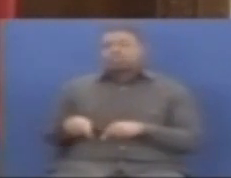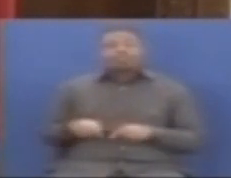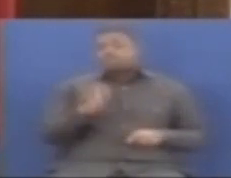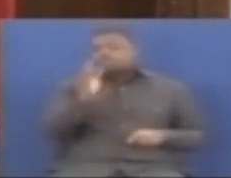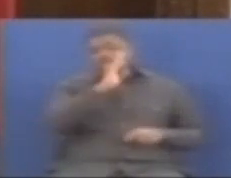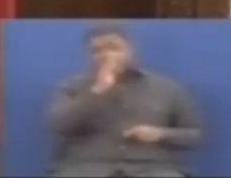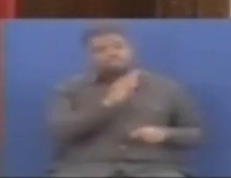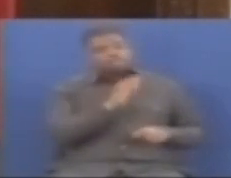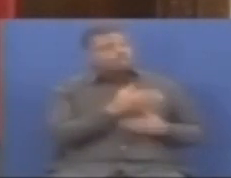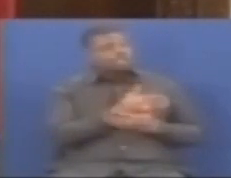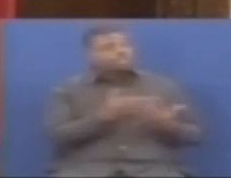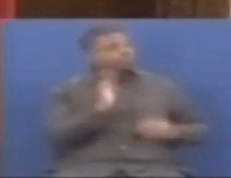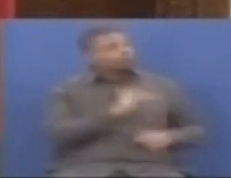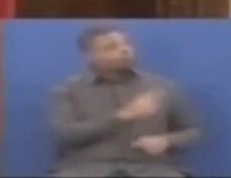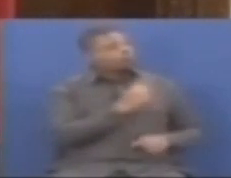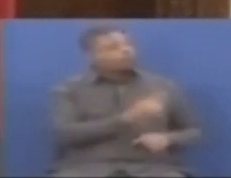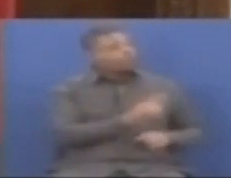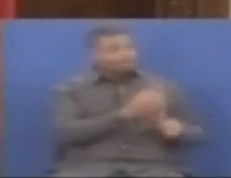tani